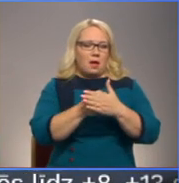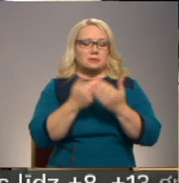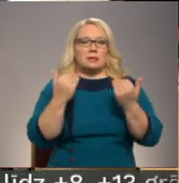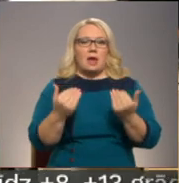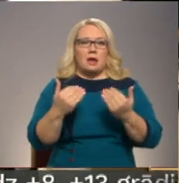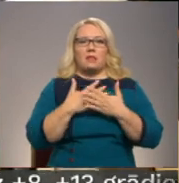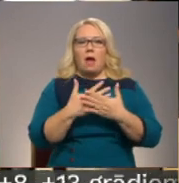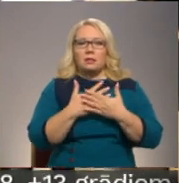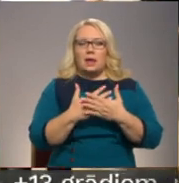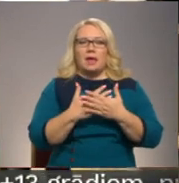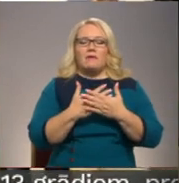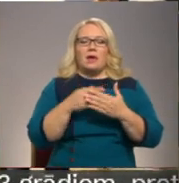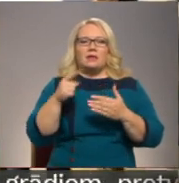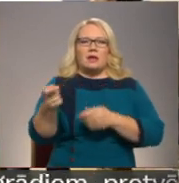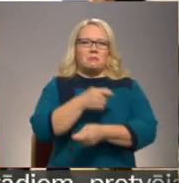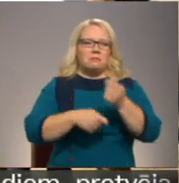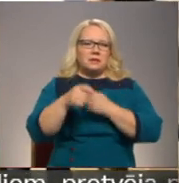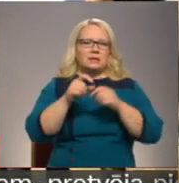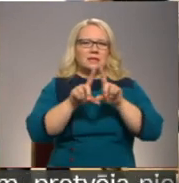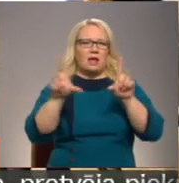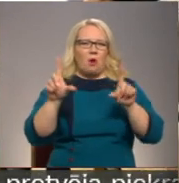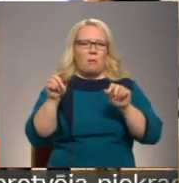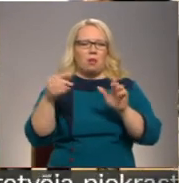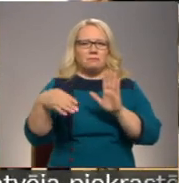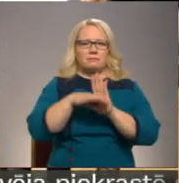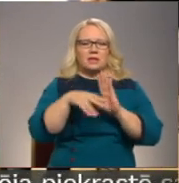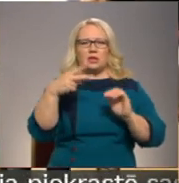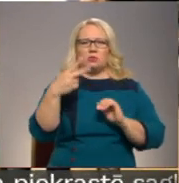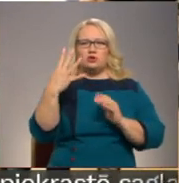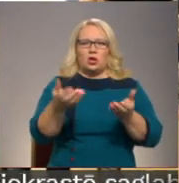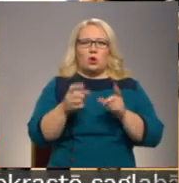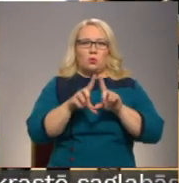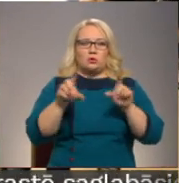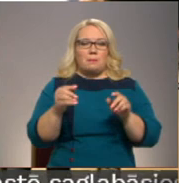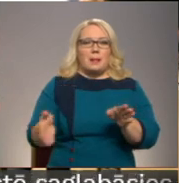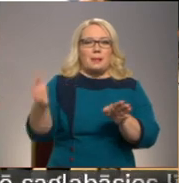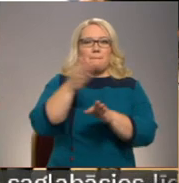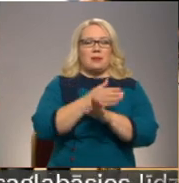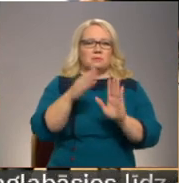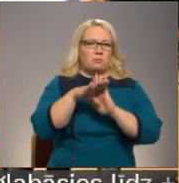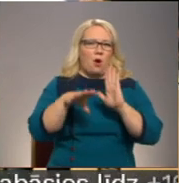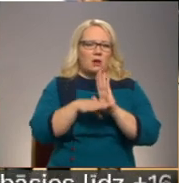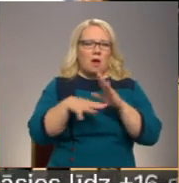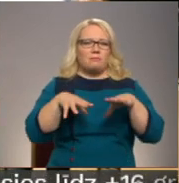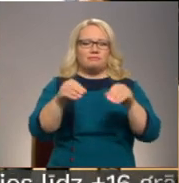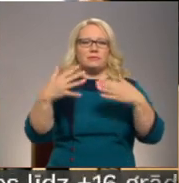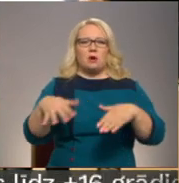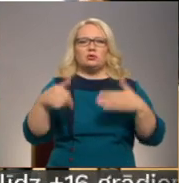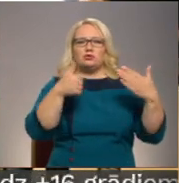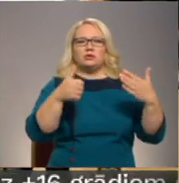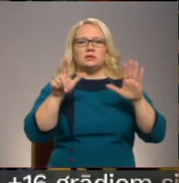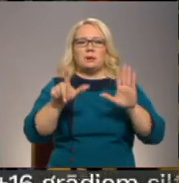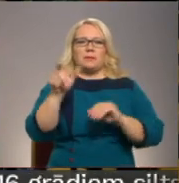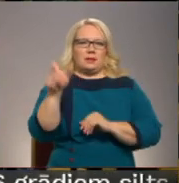mums aktīvi inkubatorā uzņēmumi ir 24, bet kopumā pirms inkubācijas programma izgājuši jau uz doto brīdi ir